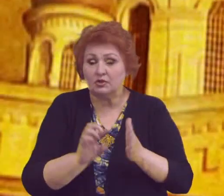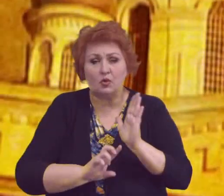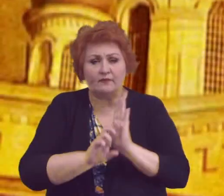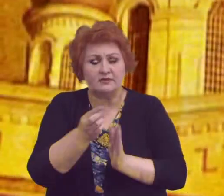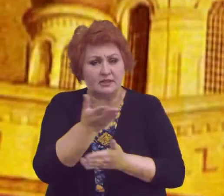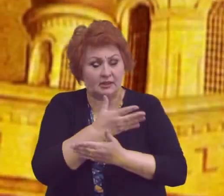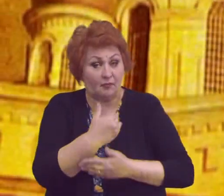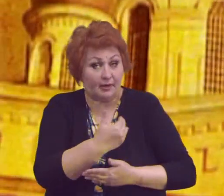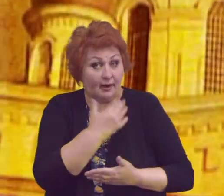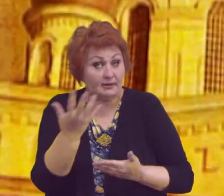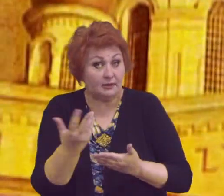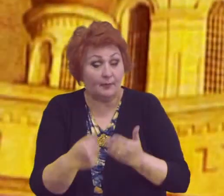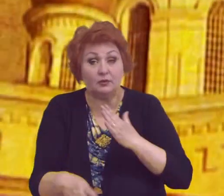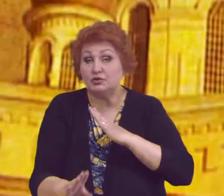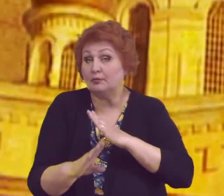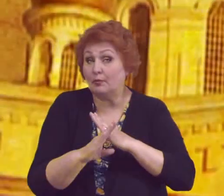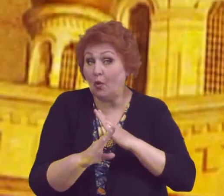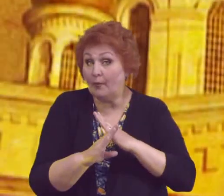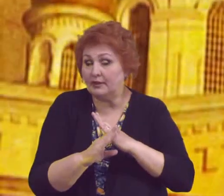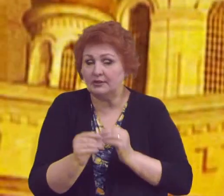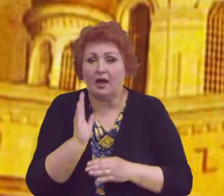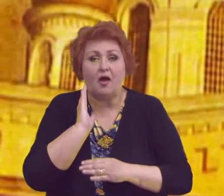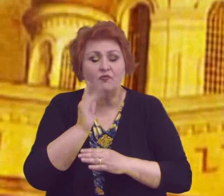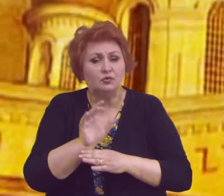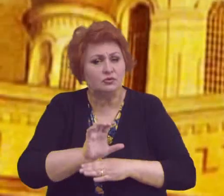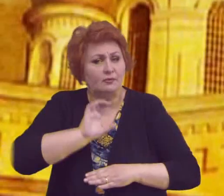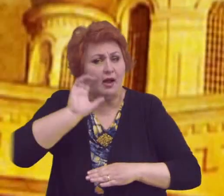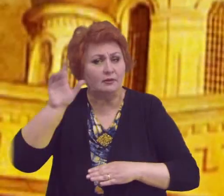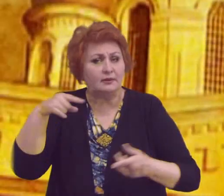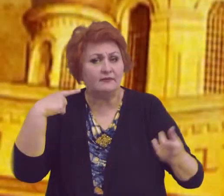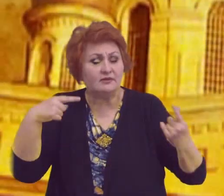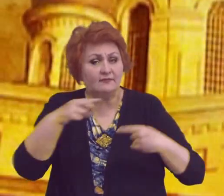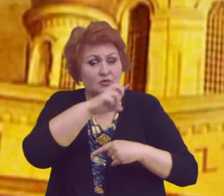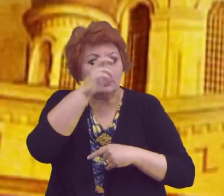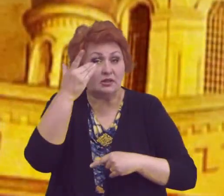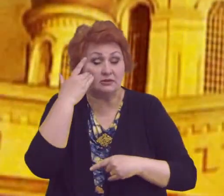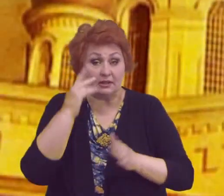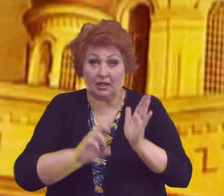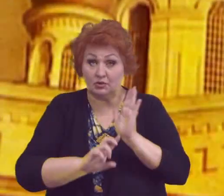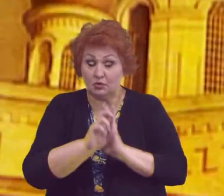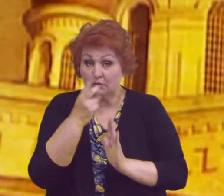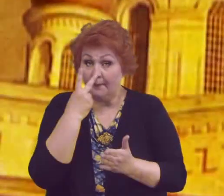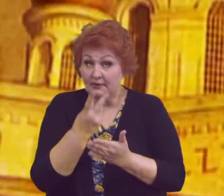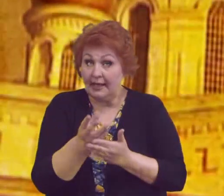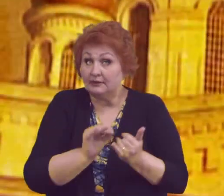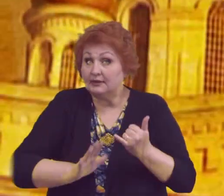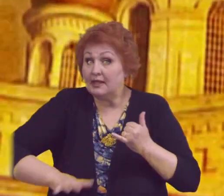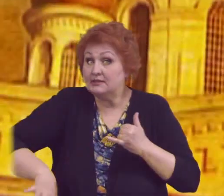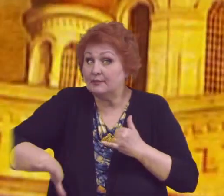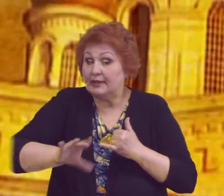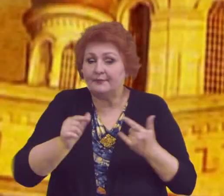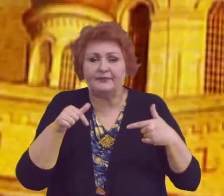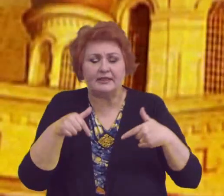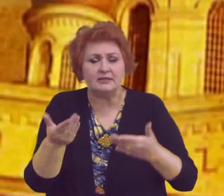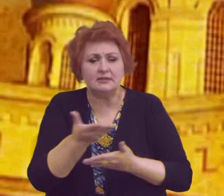церкви мы чаще всего хотим получить помощь, а в перспективе отправиться в то царство, которое церковь представляет на земле.